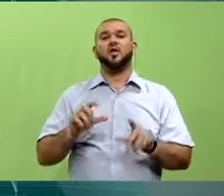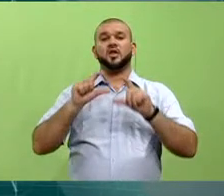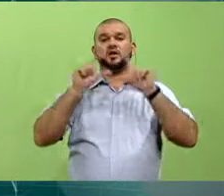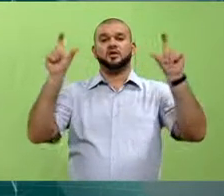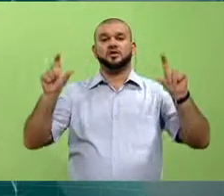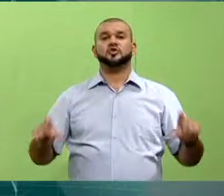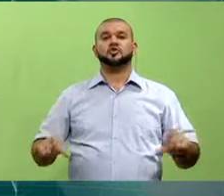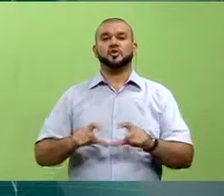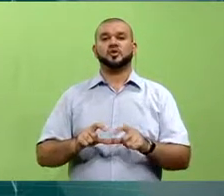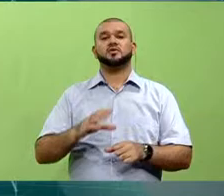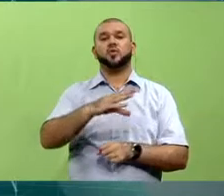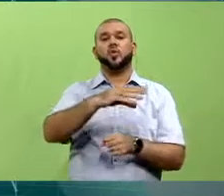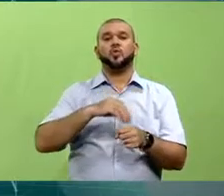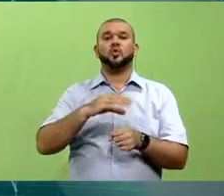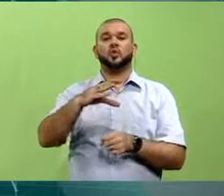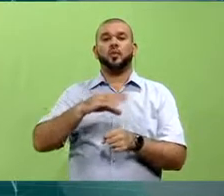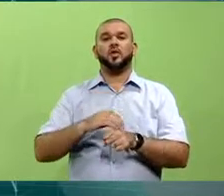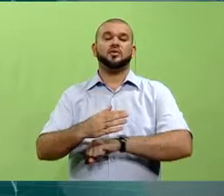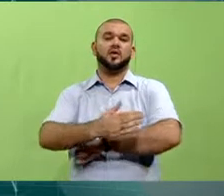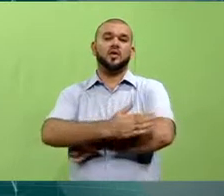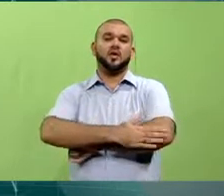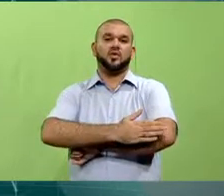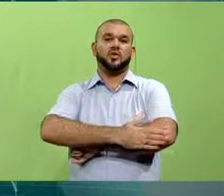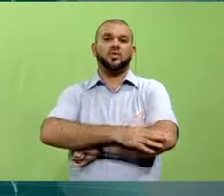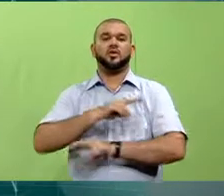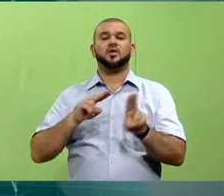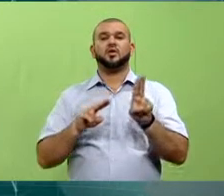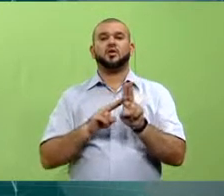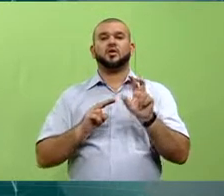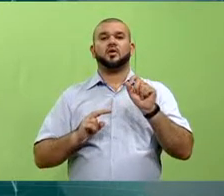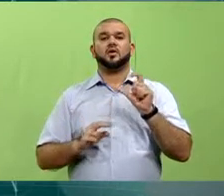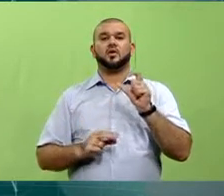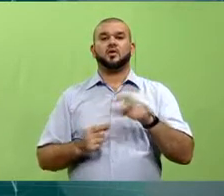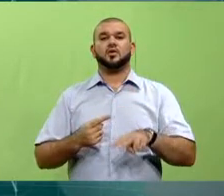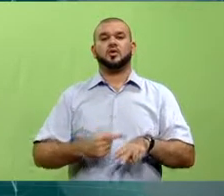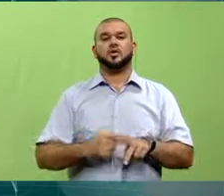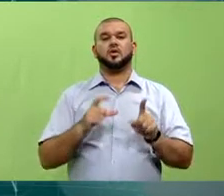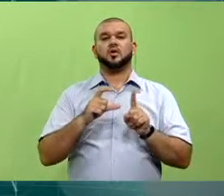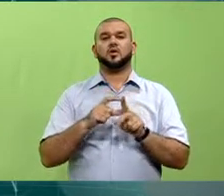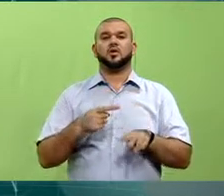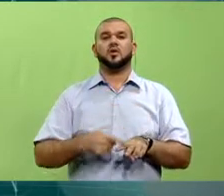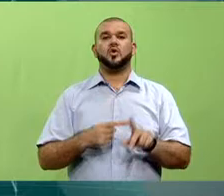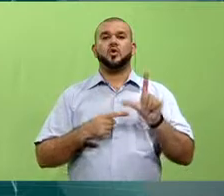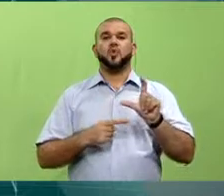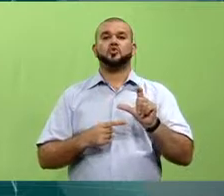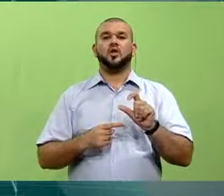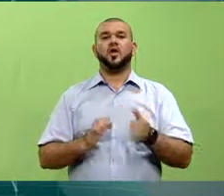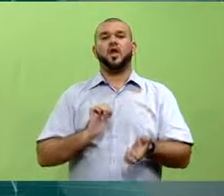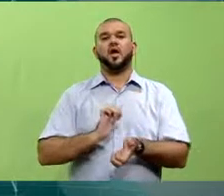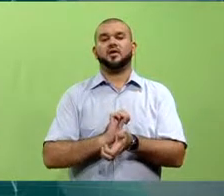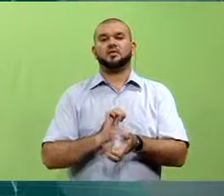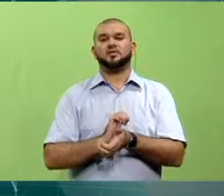ailesine tedavi görmekte olan bebekleri Adal'a tıbbi araçların alınması için bağışladı.